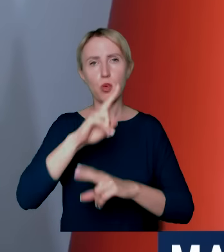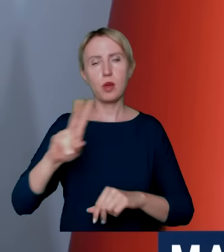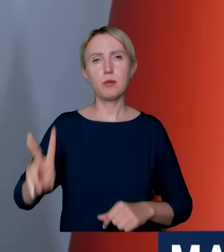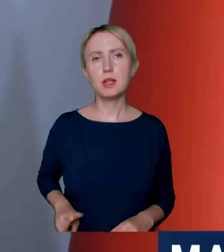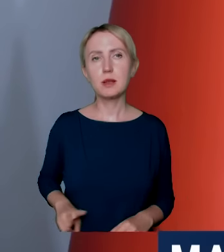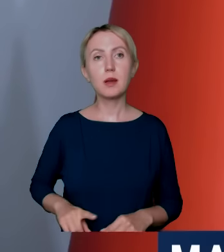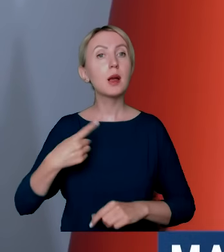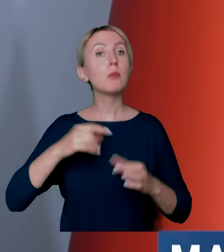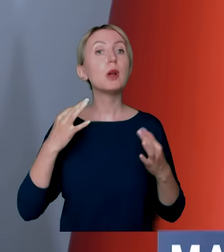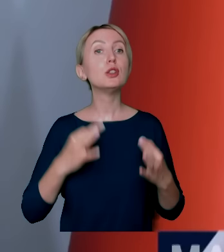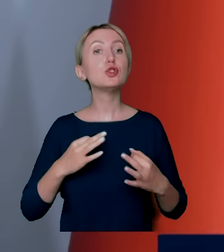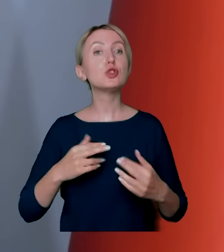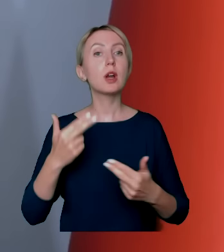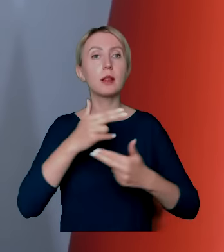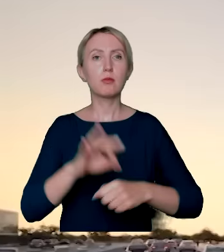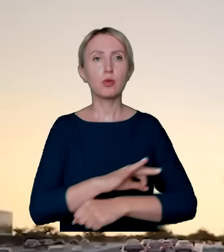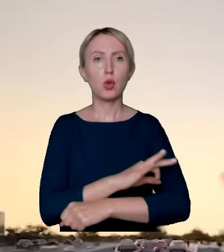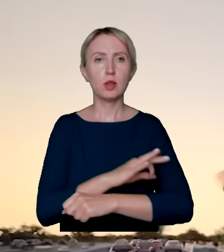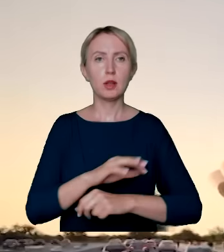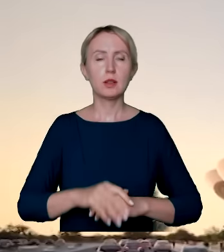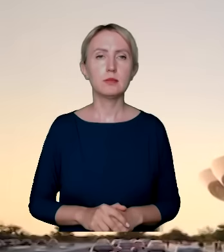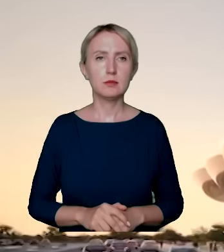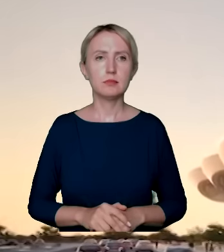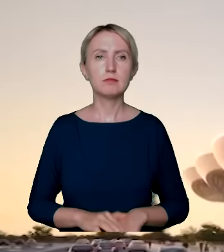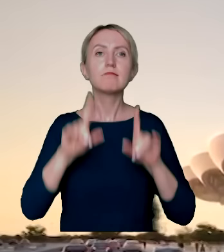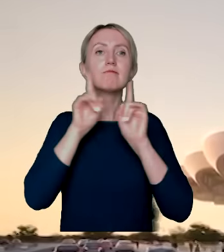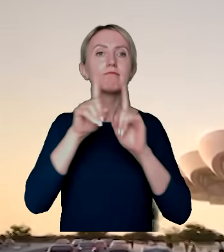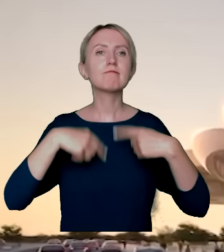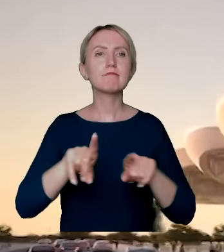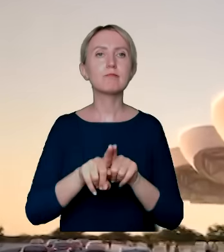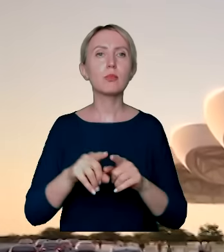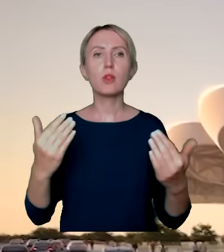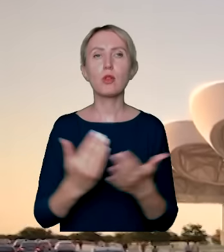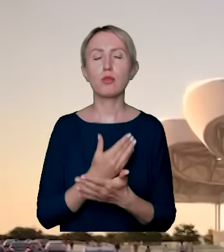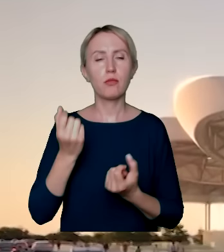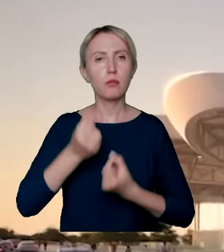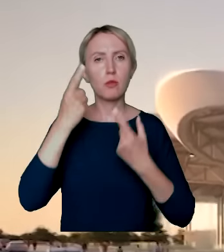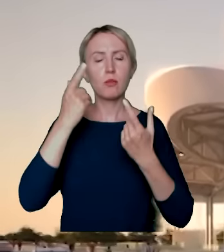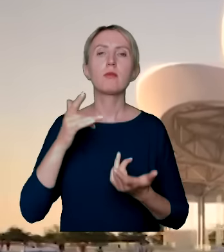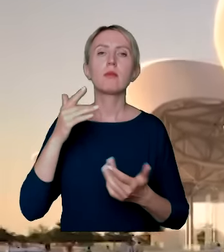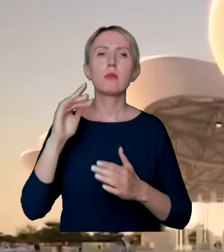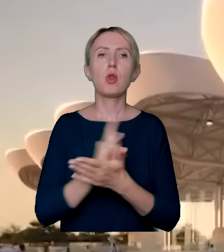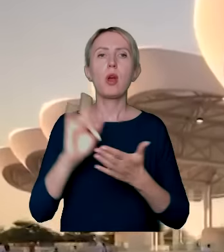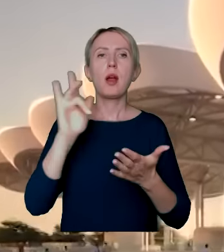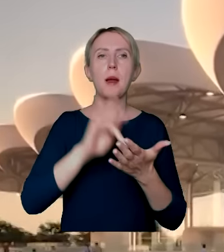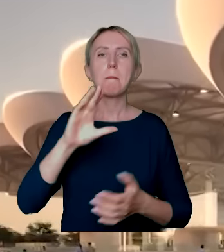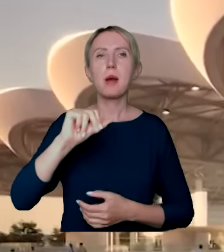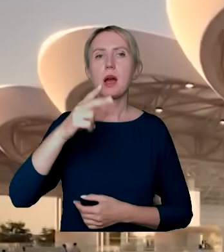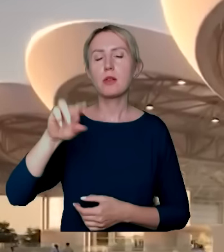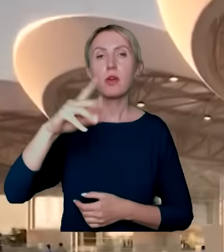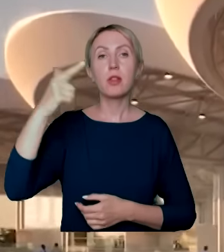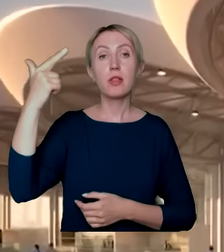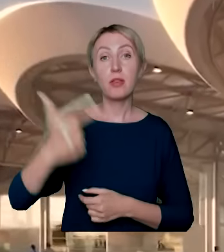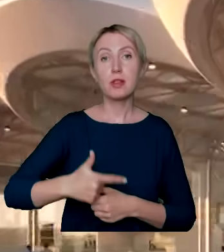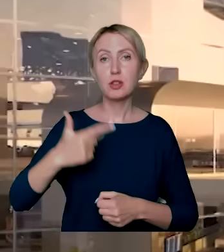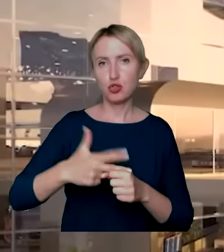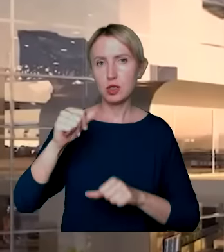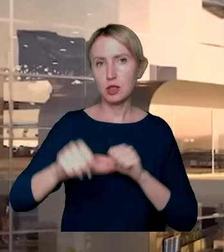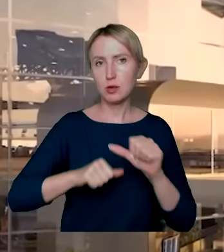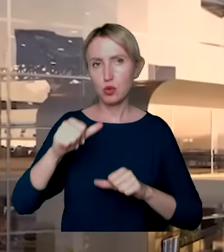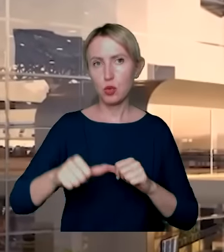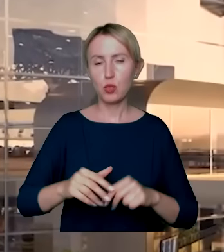ten projekt urealniamy. Według nowej koncepcji lotnisko w Baranowie ma zostać oddane do użytku dopiero w 2032 roku. Port